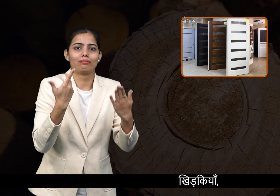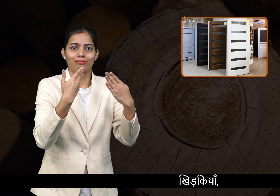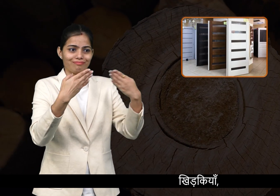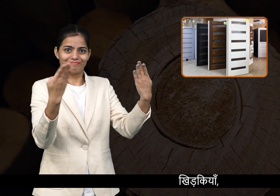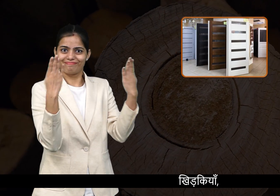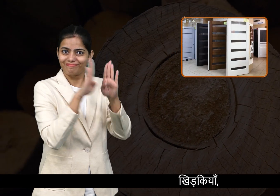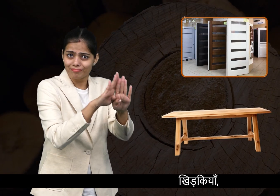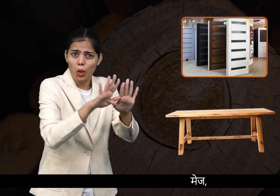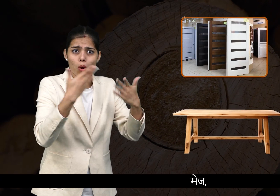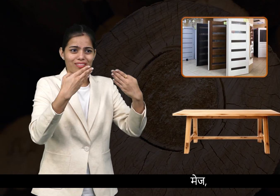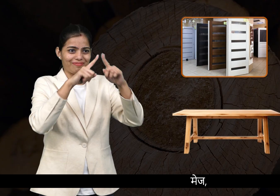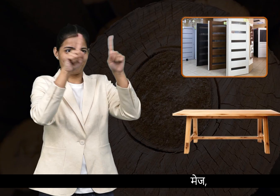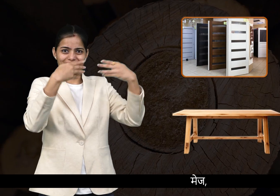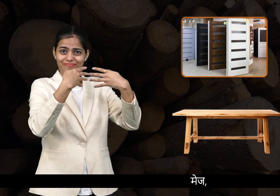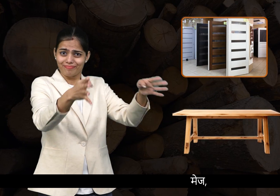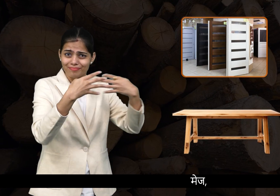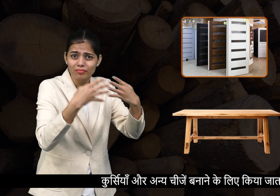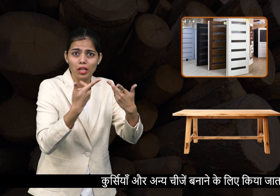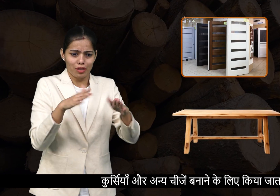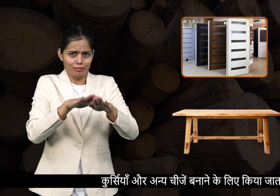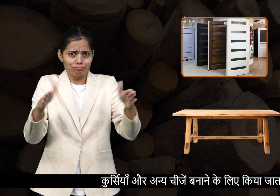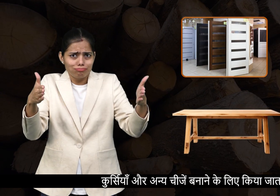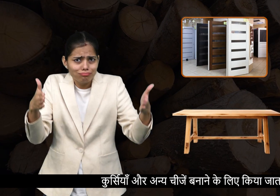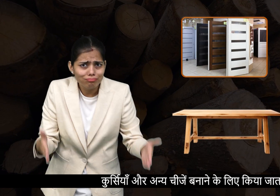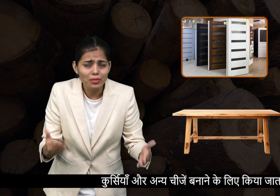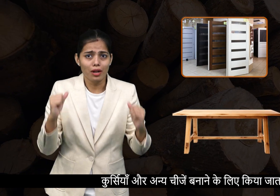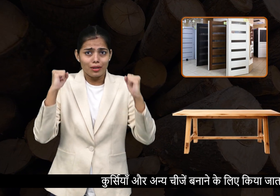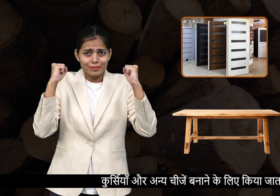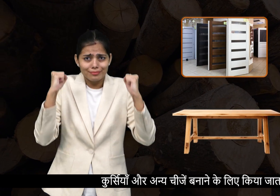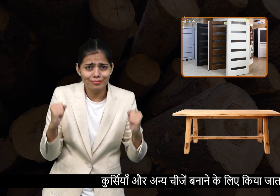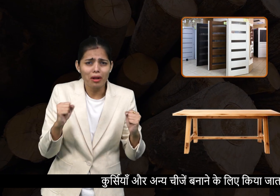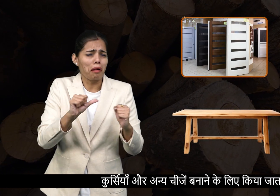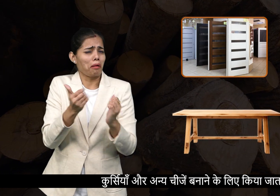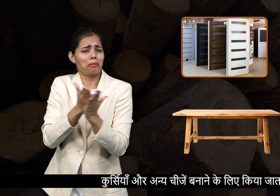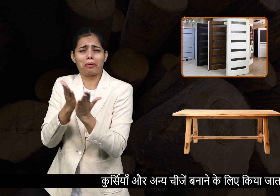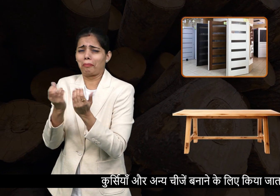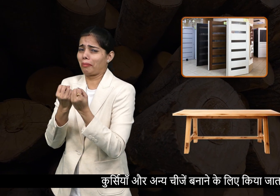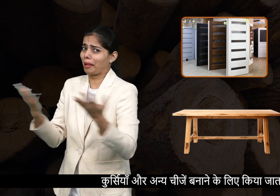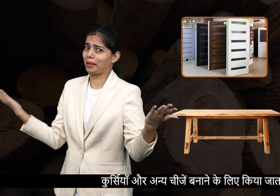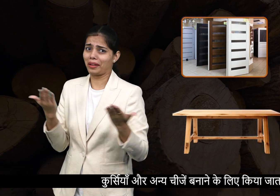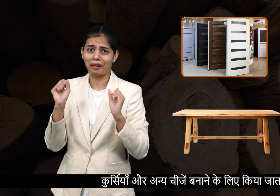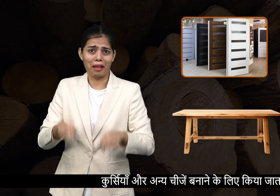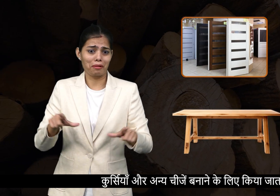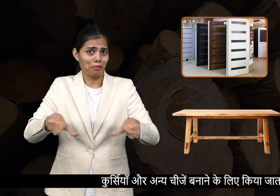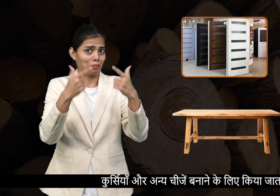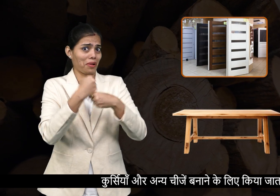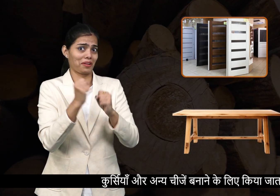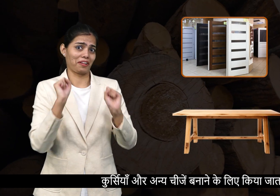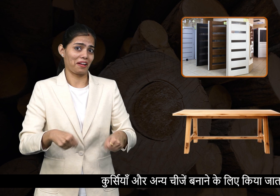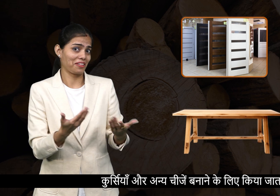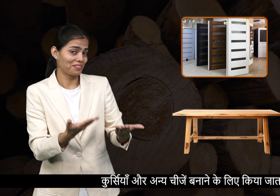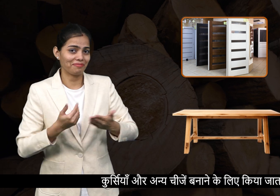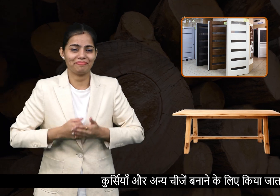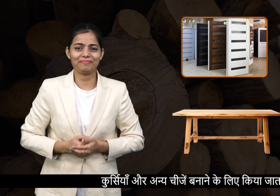खिड़कियां, मेज, कुर्सियां और अन्य चीजें बनाने के लिए किया जाता है।